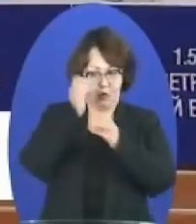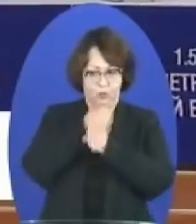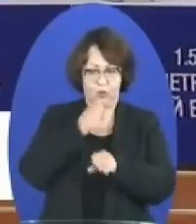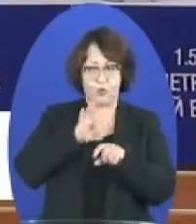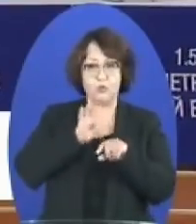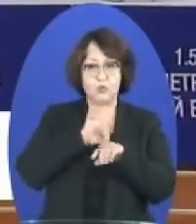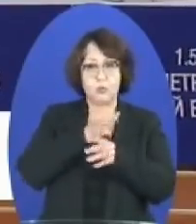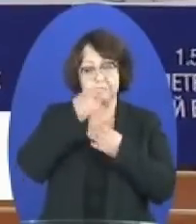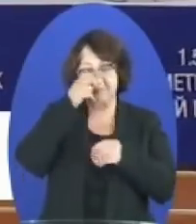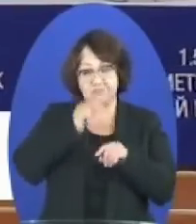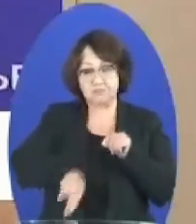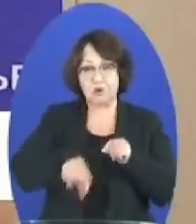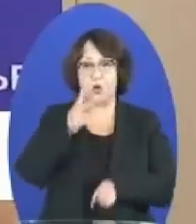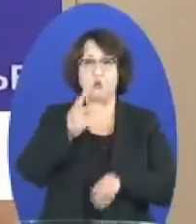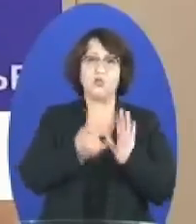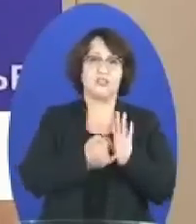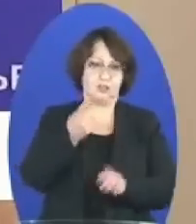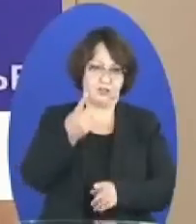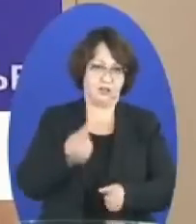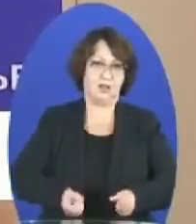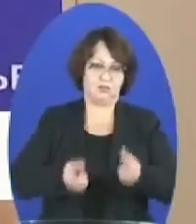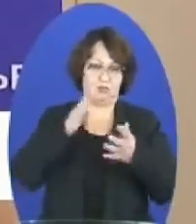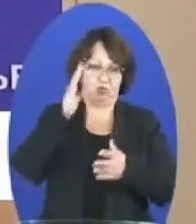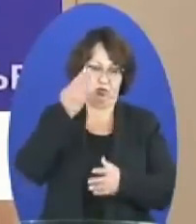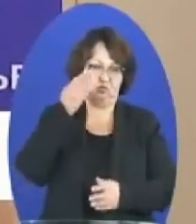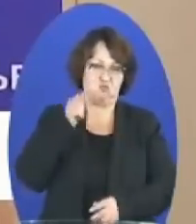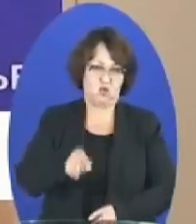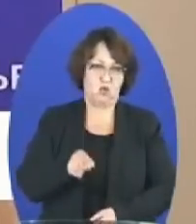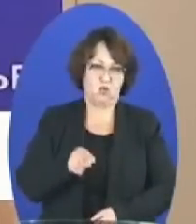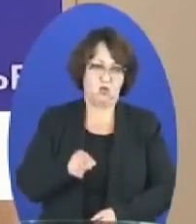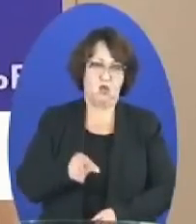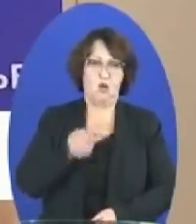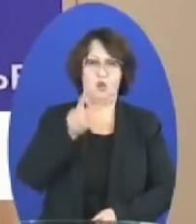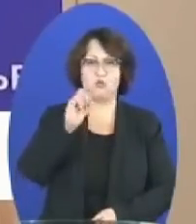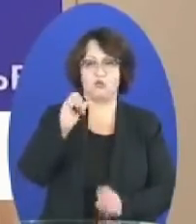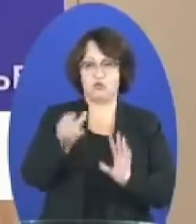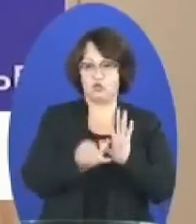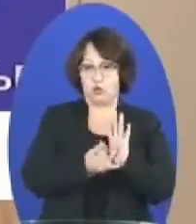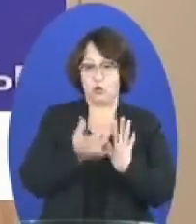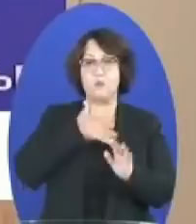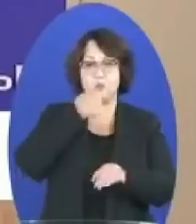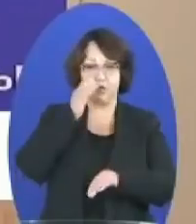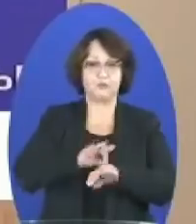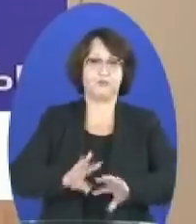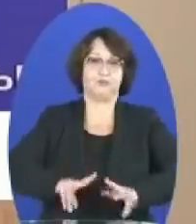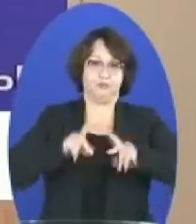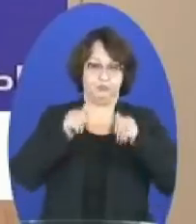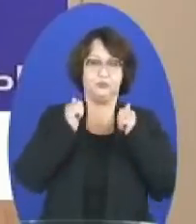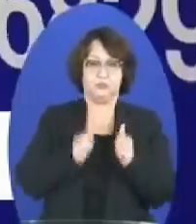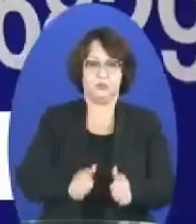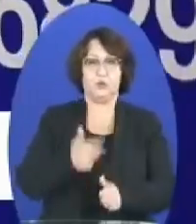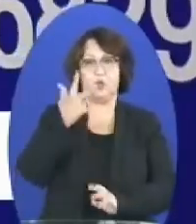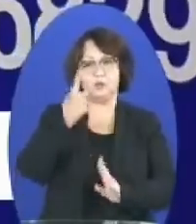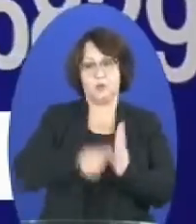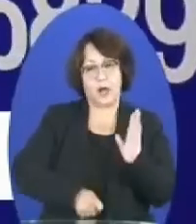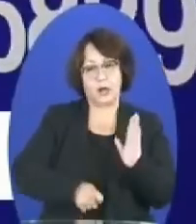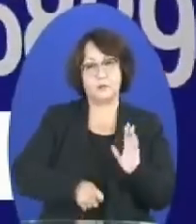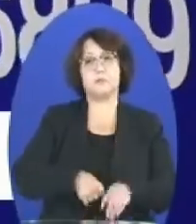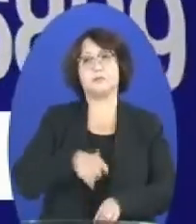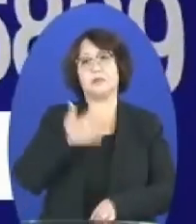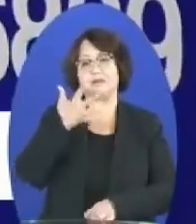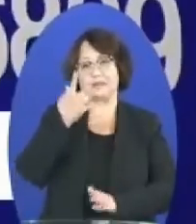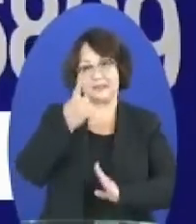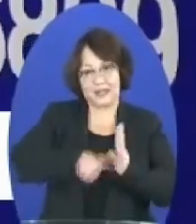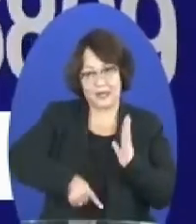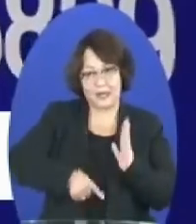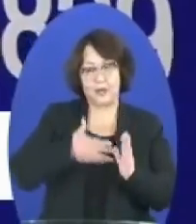коронавирусны 261 тохиолдол илрээд байгаа. Үүнээс одоогоор 207-г нэмжлээд байна. Өөрөөр хэлбэл 3-р сар болон 5-р сард өвчилсэн